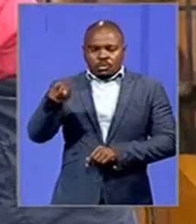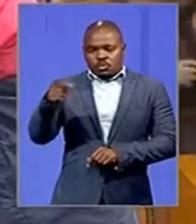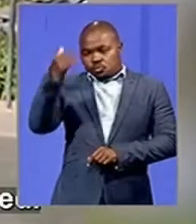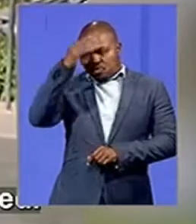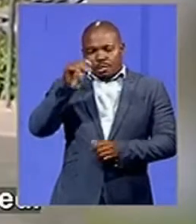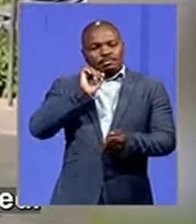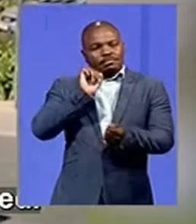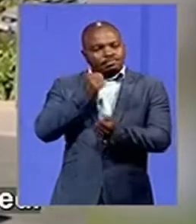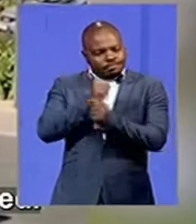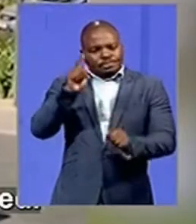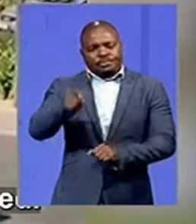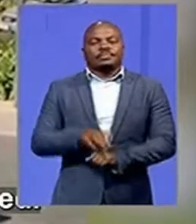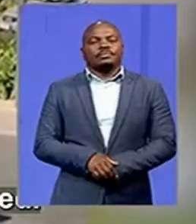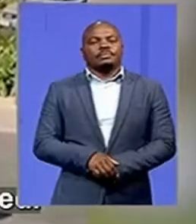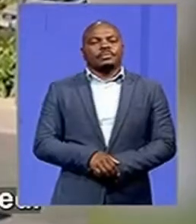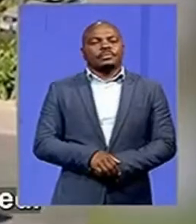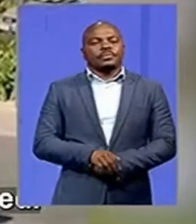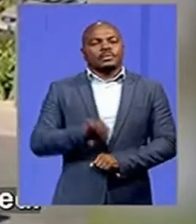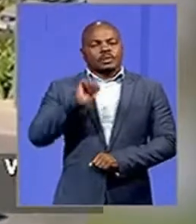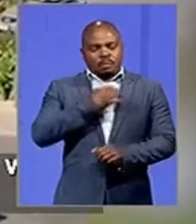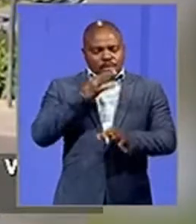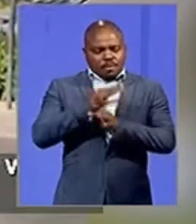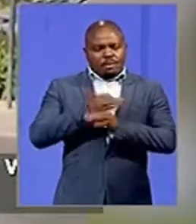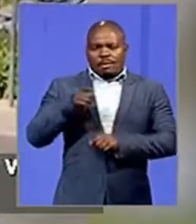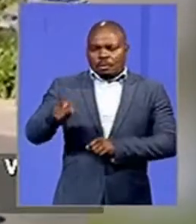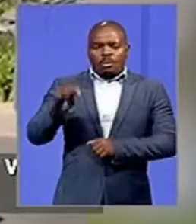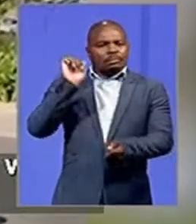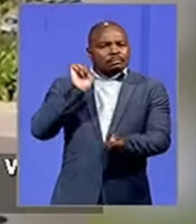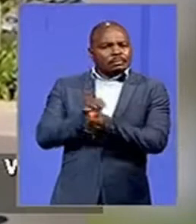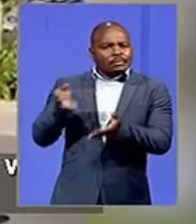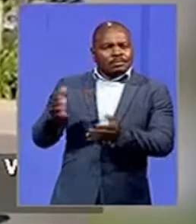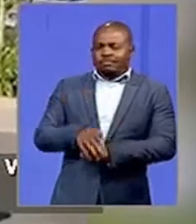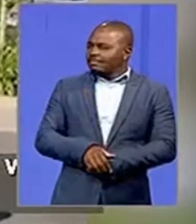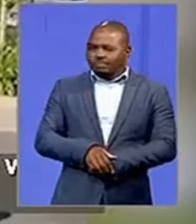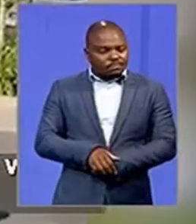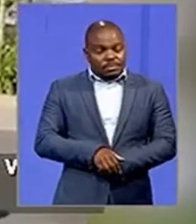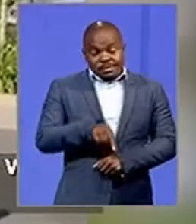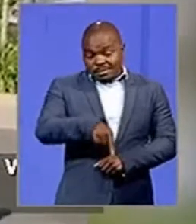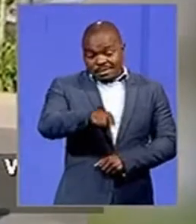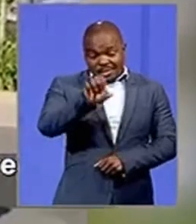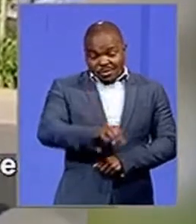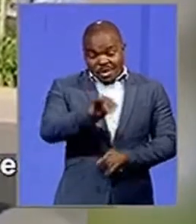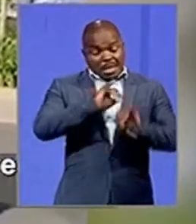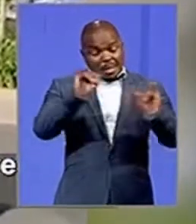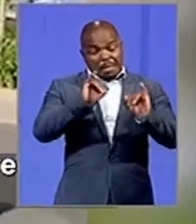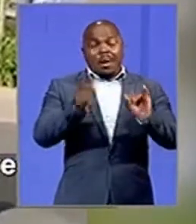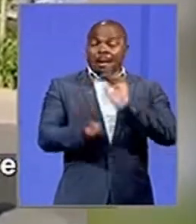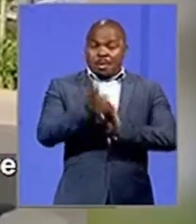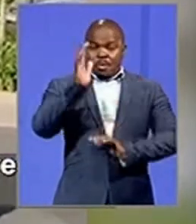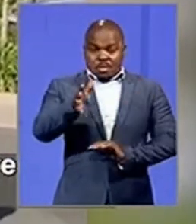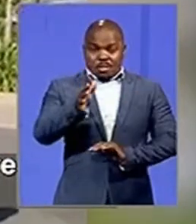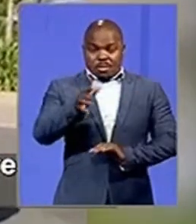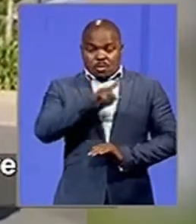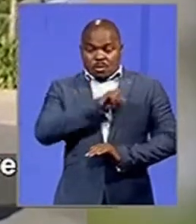kgolegong. Ngobaba wethu uthi akawubhadletshele ngithi ma-Afrika into ezawenzeka kulelizwe ngiyayisaba uma ngabe